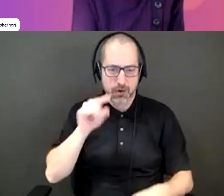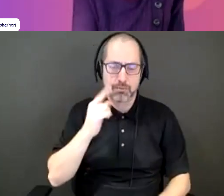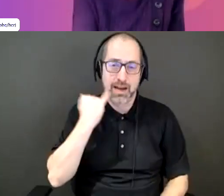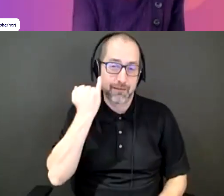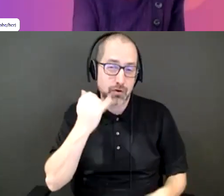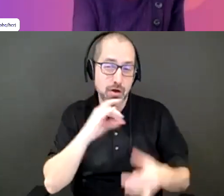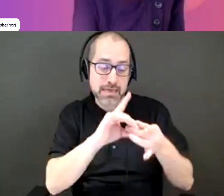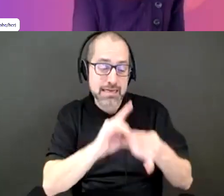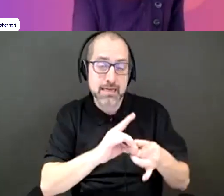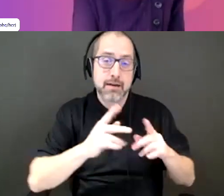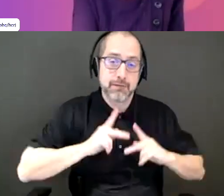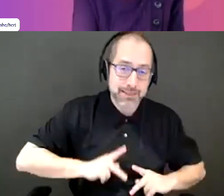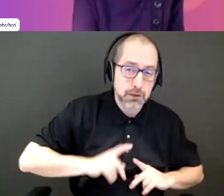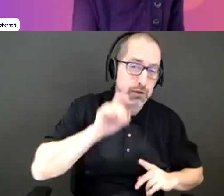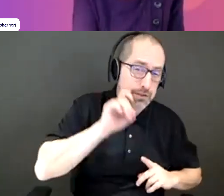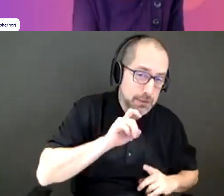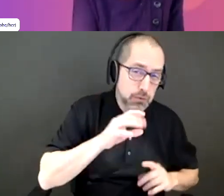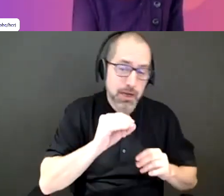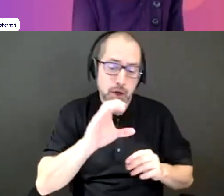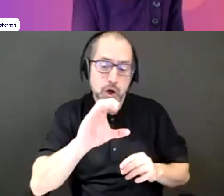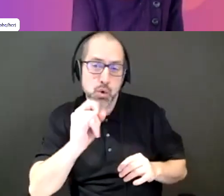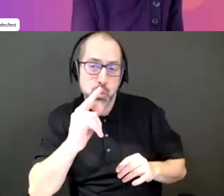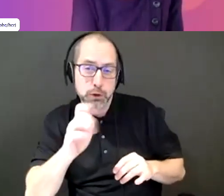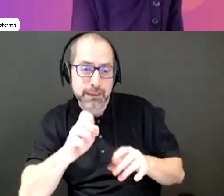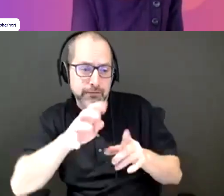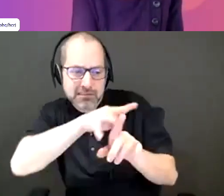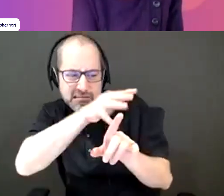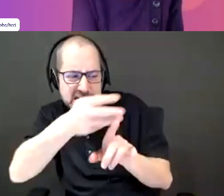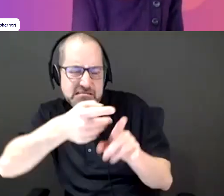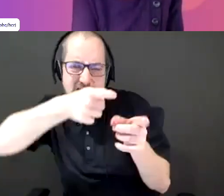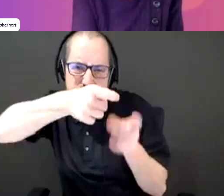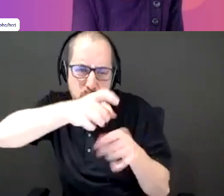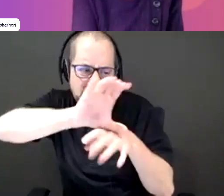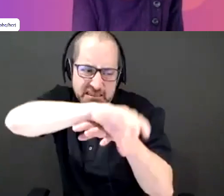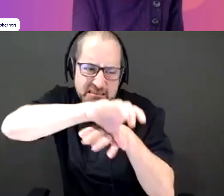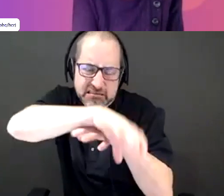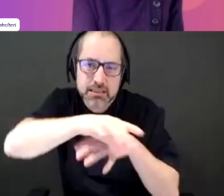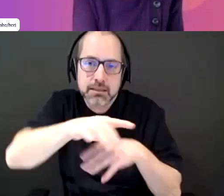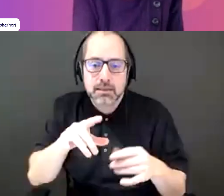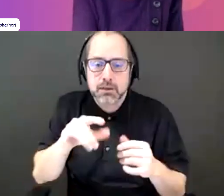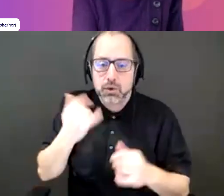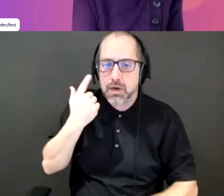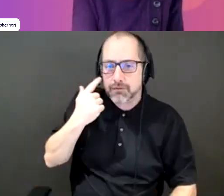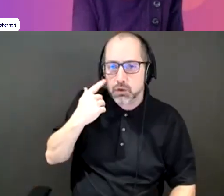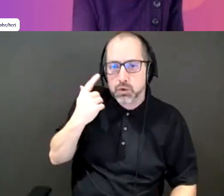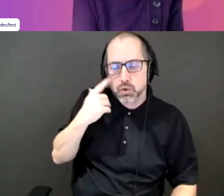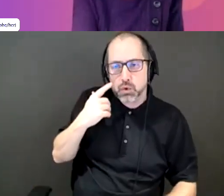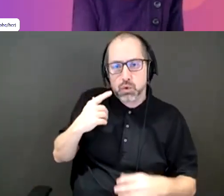mais on parle de contrôle coercitif non physique il faut donc